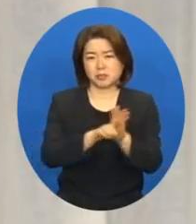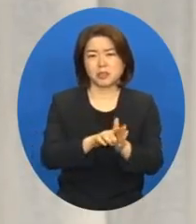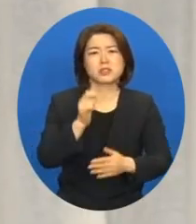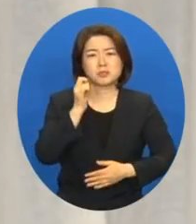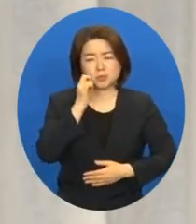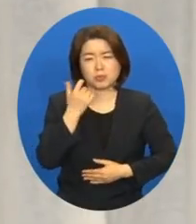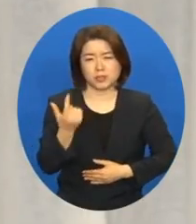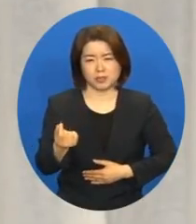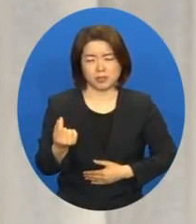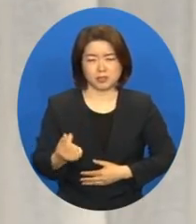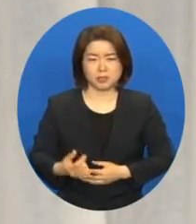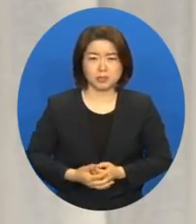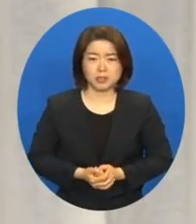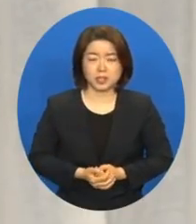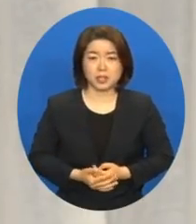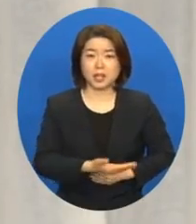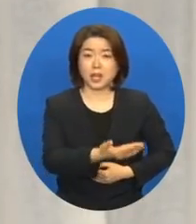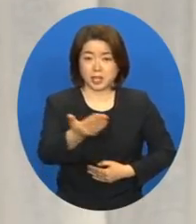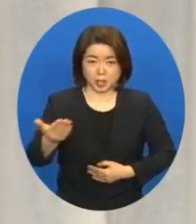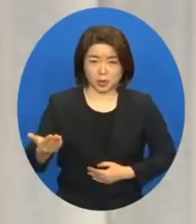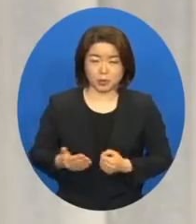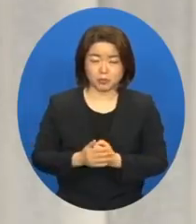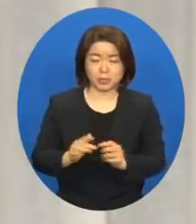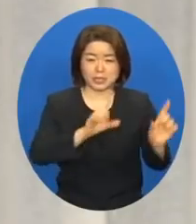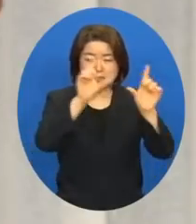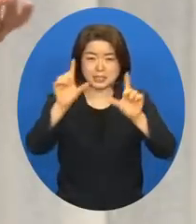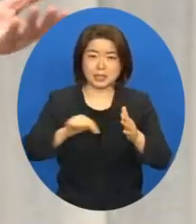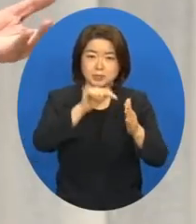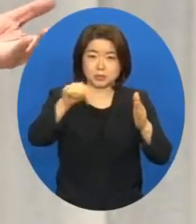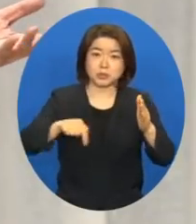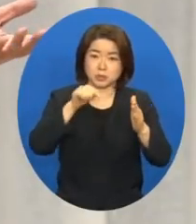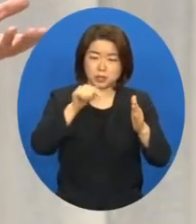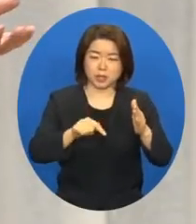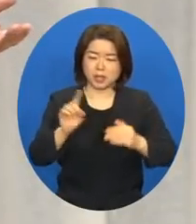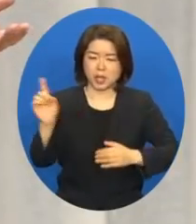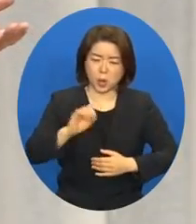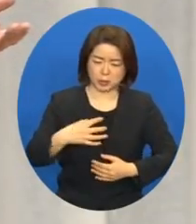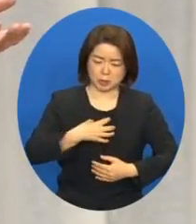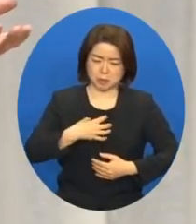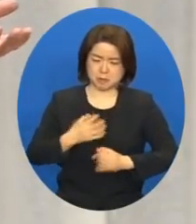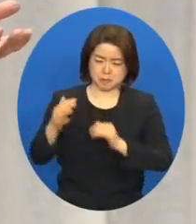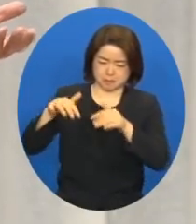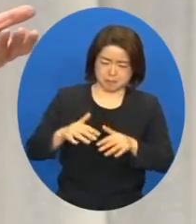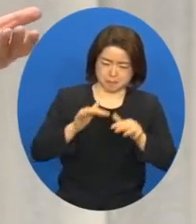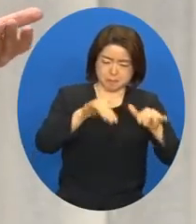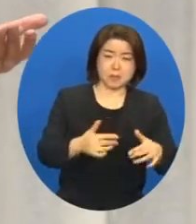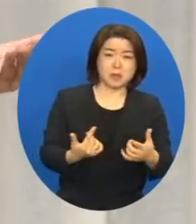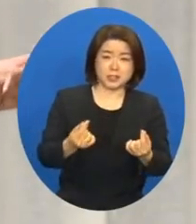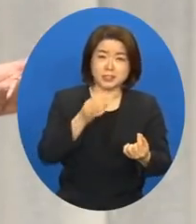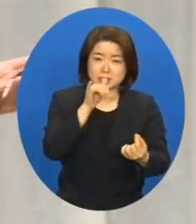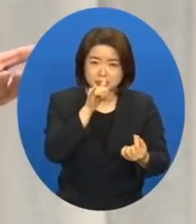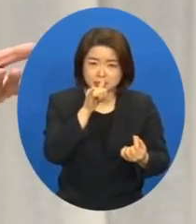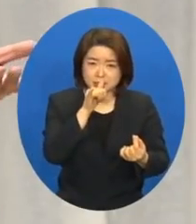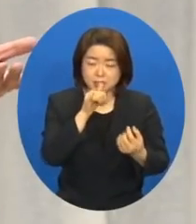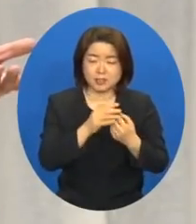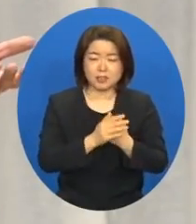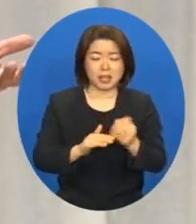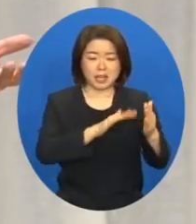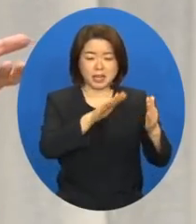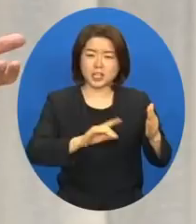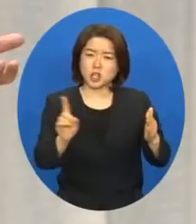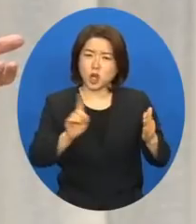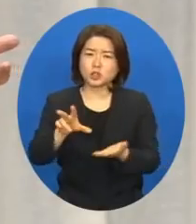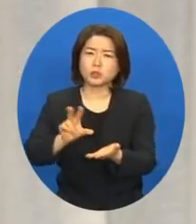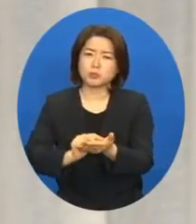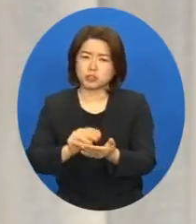거죠. 여러분의 삶 속에 어떤 풍랑이 있습니까? 가정에 어떤 문제가 있습니까?